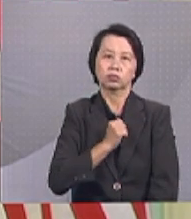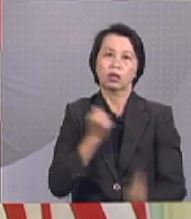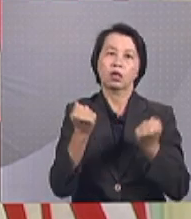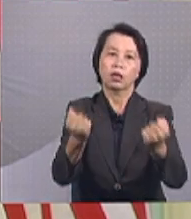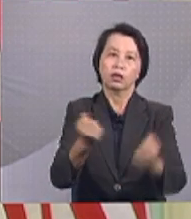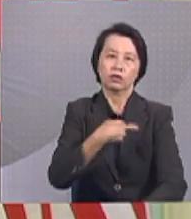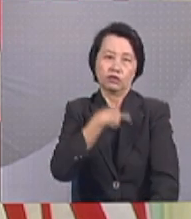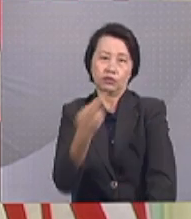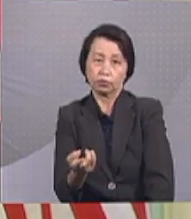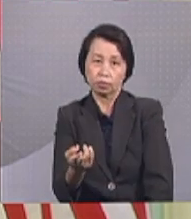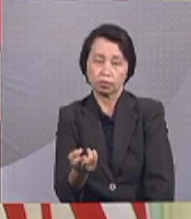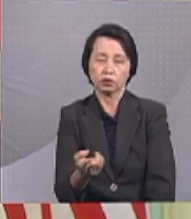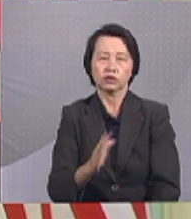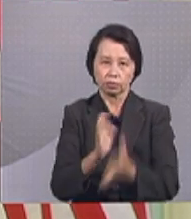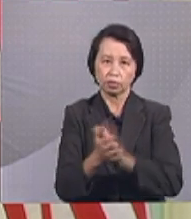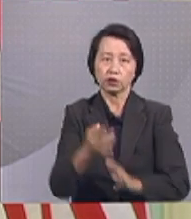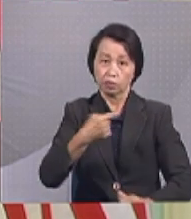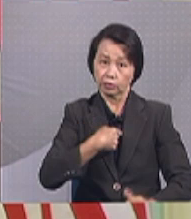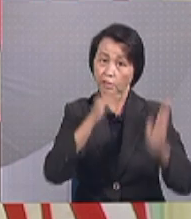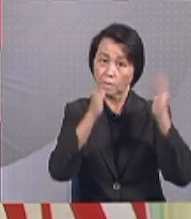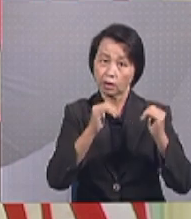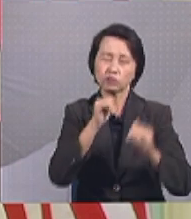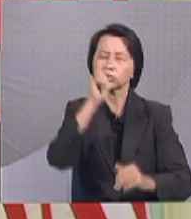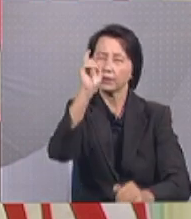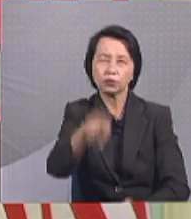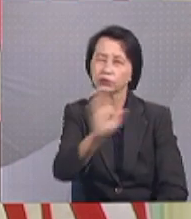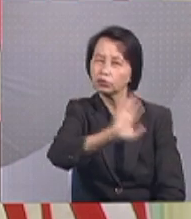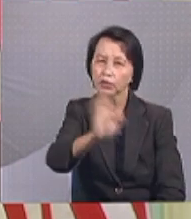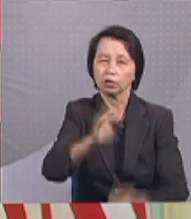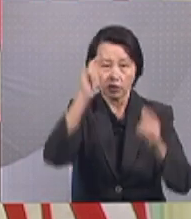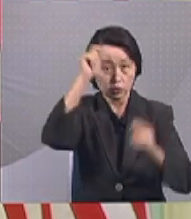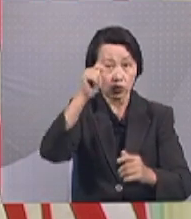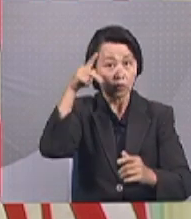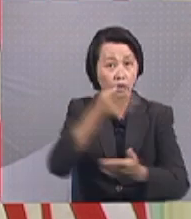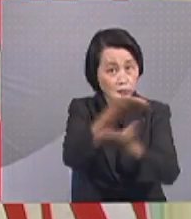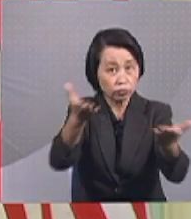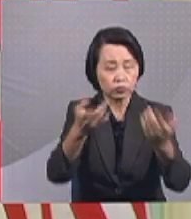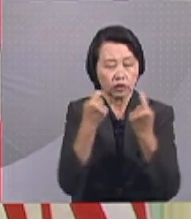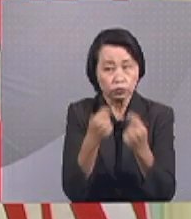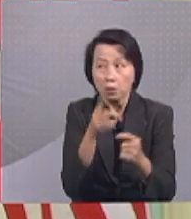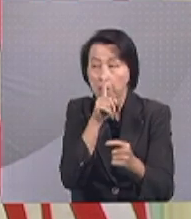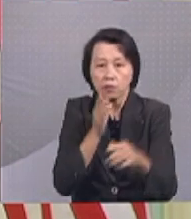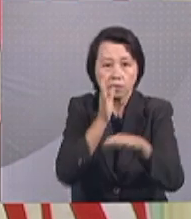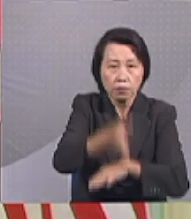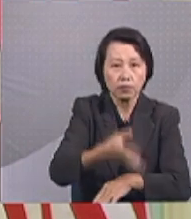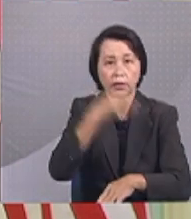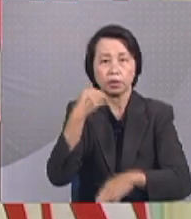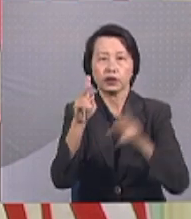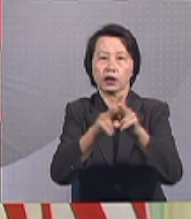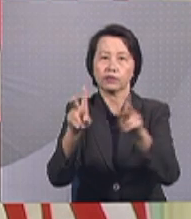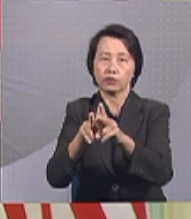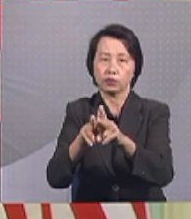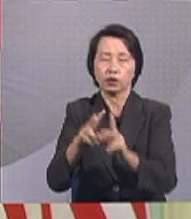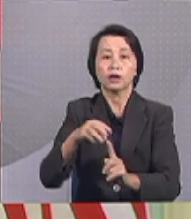saya agak tak perlulah untuk tuan-tuan dan puan-puan cuba untuk balik ke kampung, terutamanya